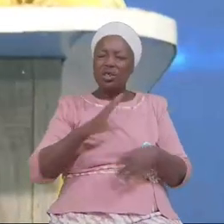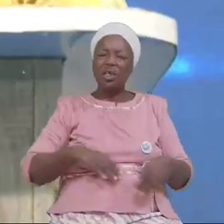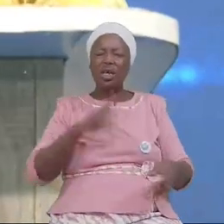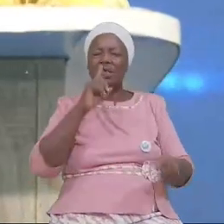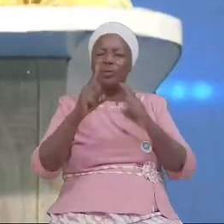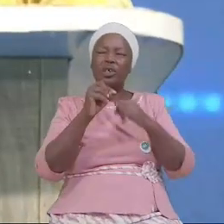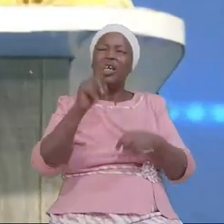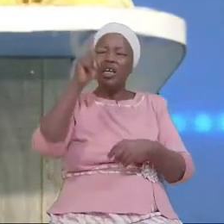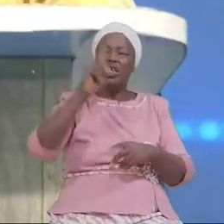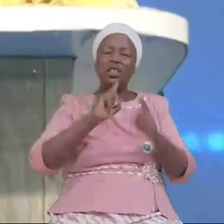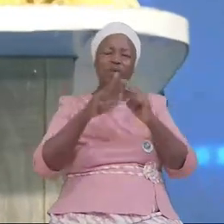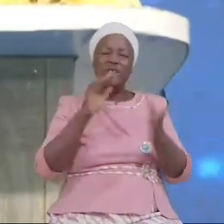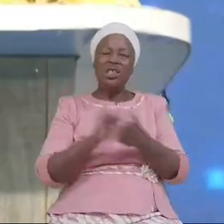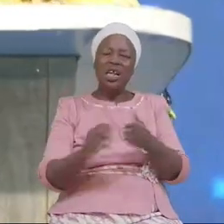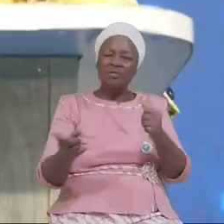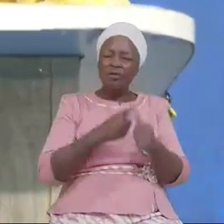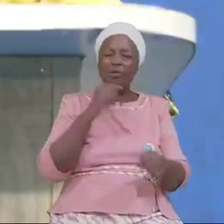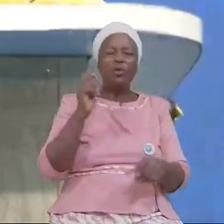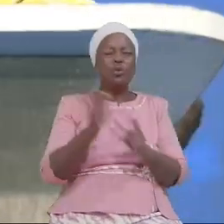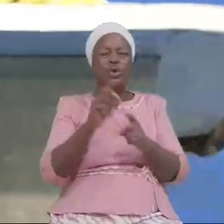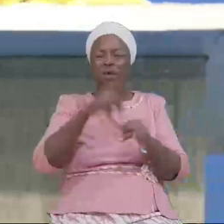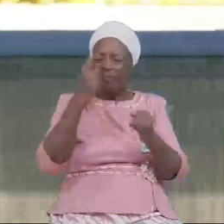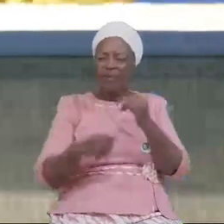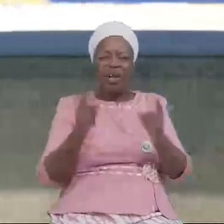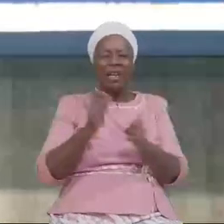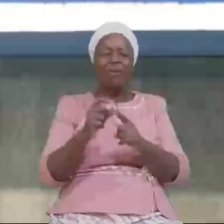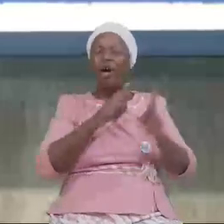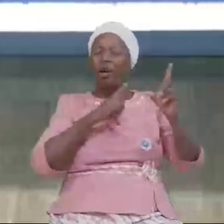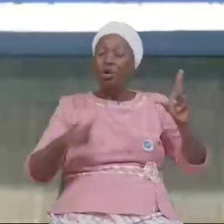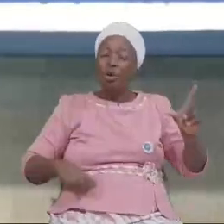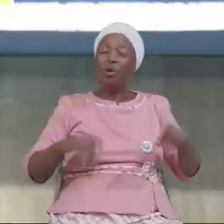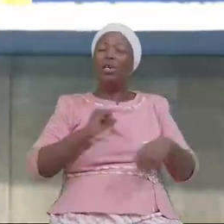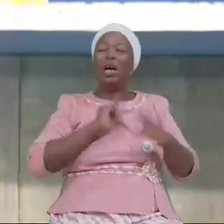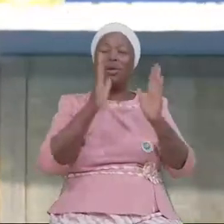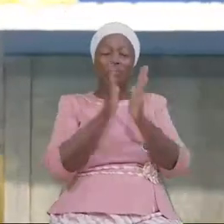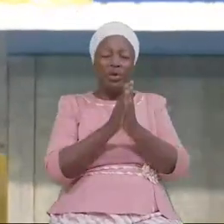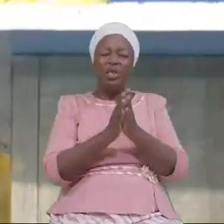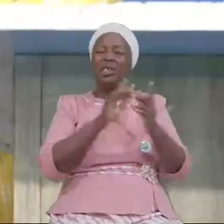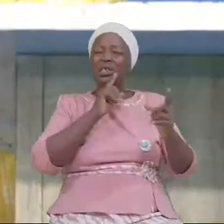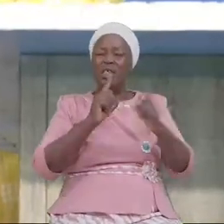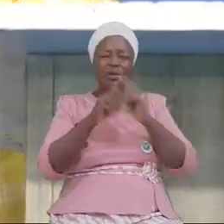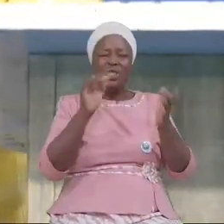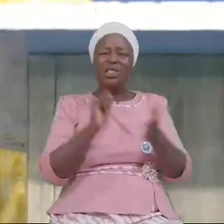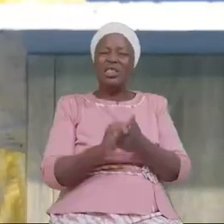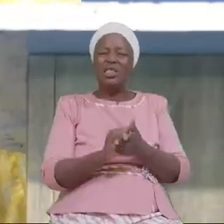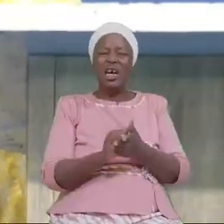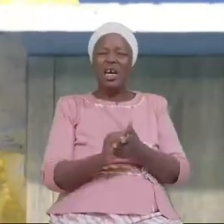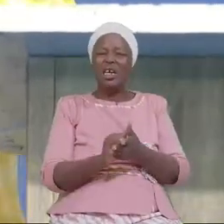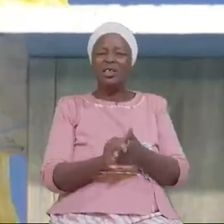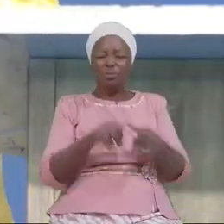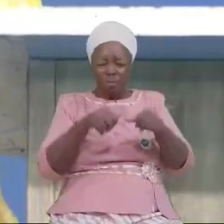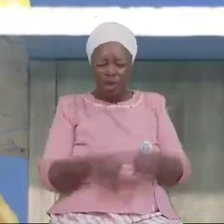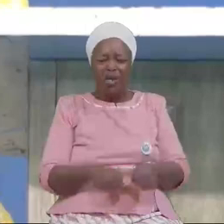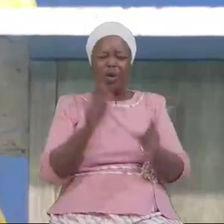il parle, il déclare la parole finale. Seigneur, je prie que tu déclares cette parole